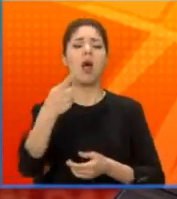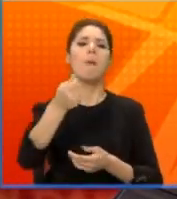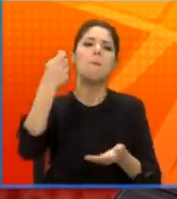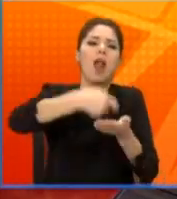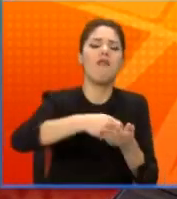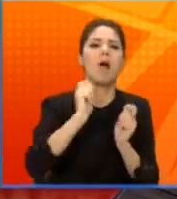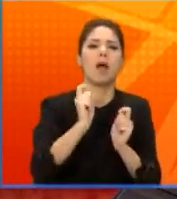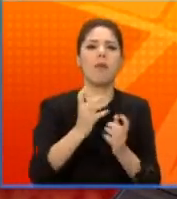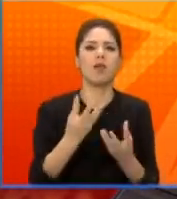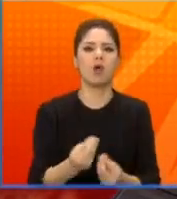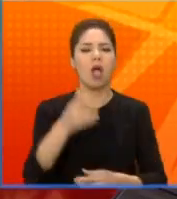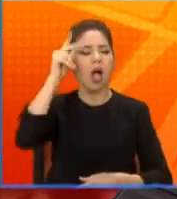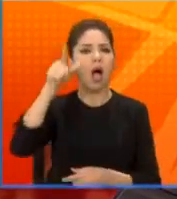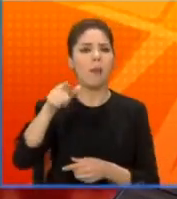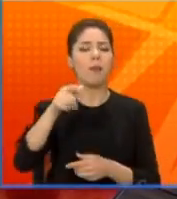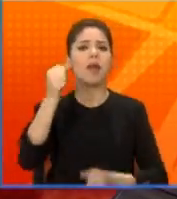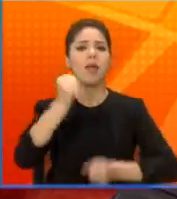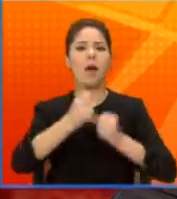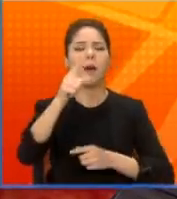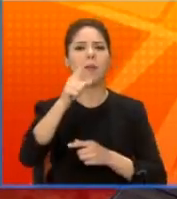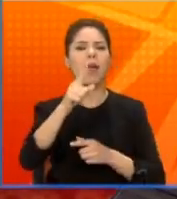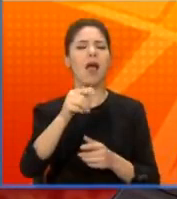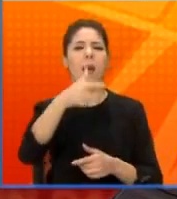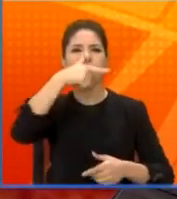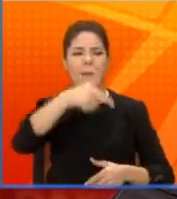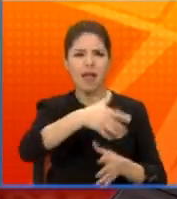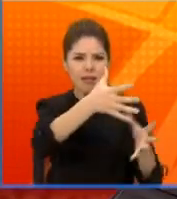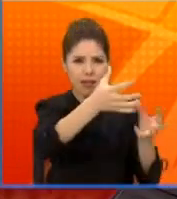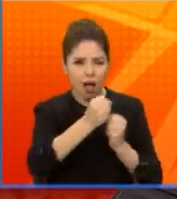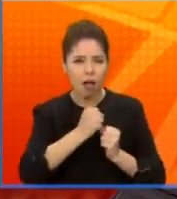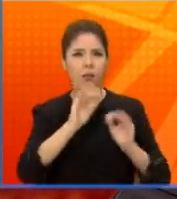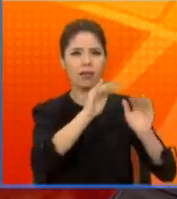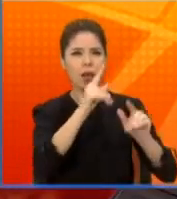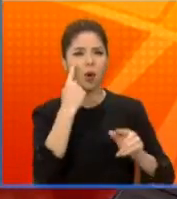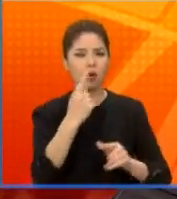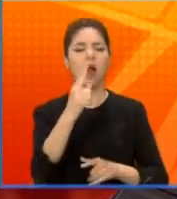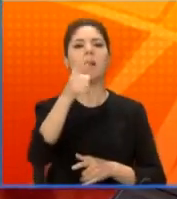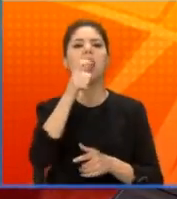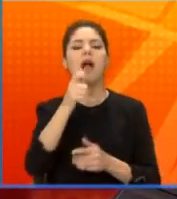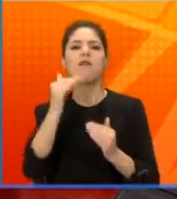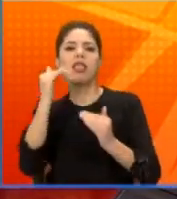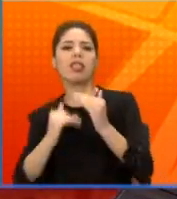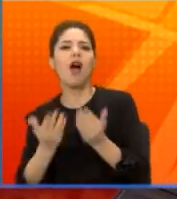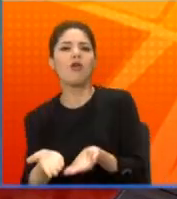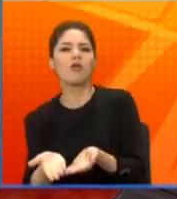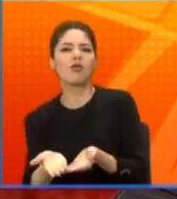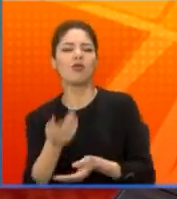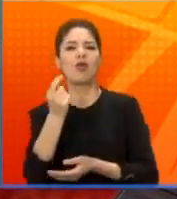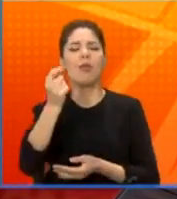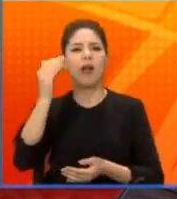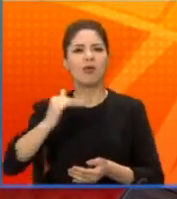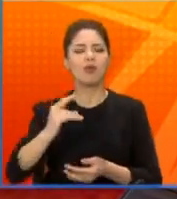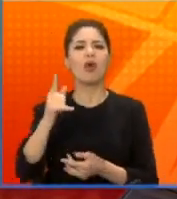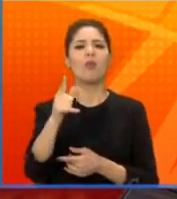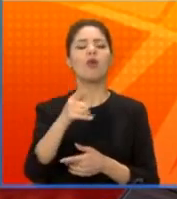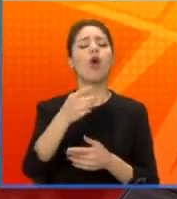zorunda. Amerika'da artık arabaya bir depo benzin doldurmaksa bir fincan kahveden daha ucuz. Dünyanın bir daha